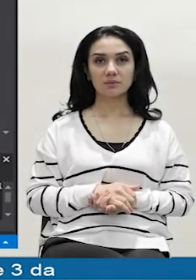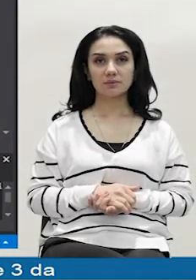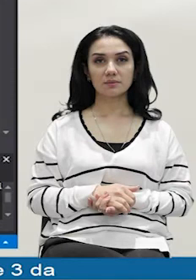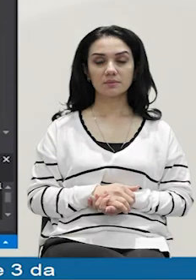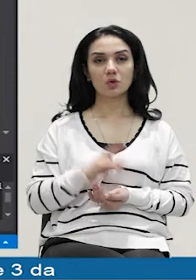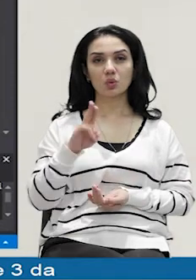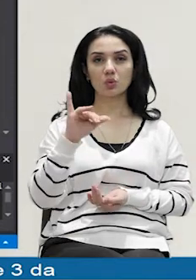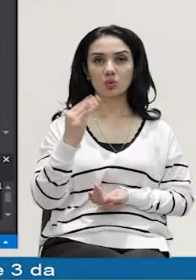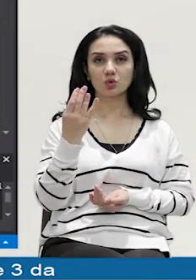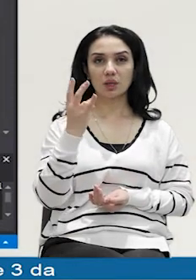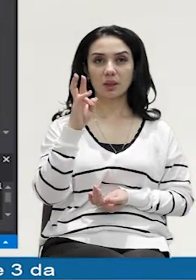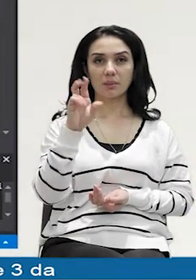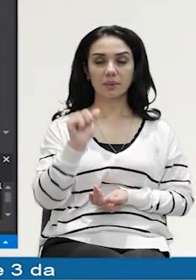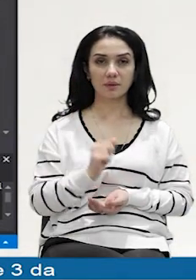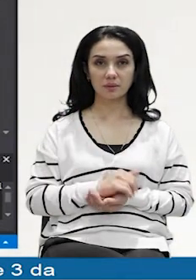console.dushanba bu.